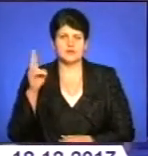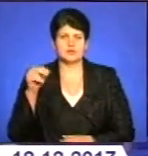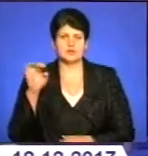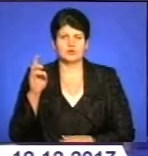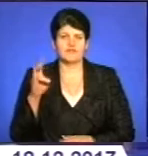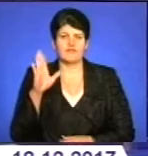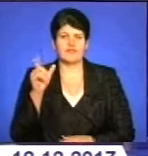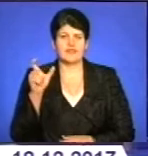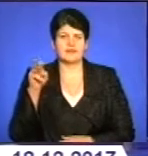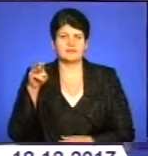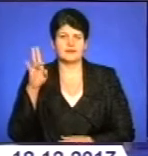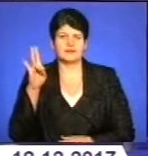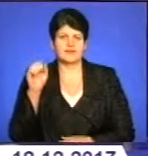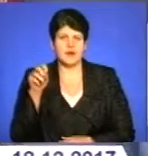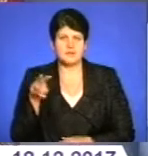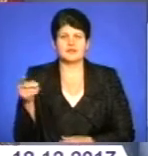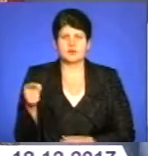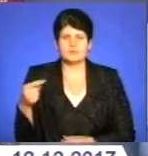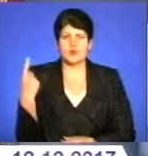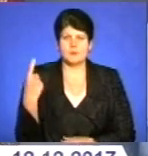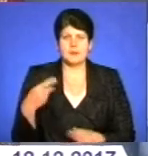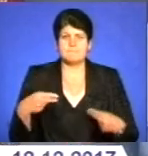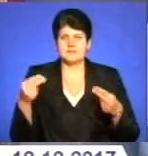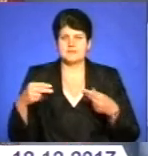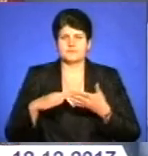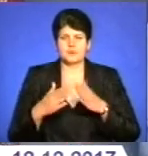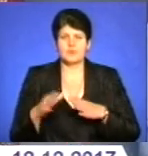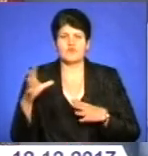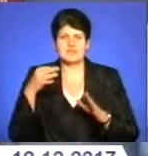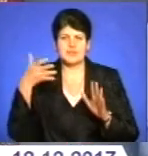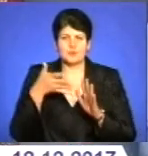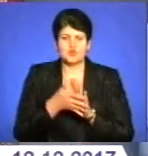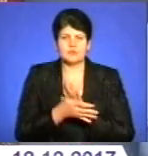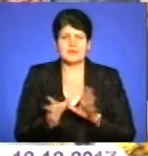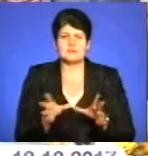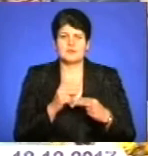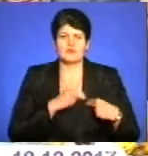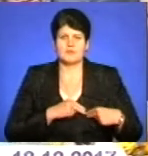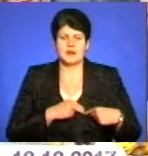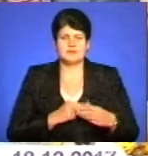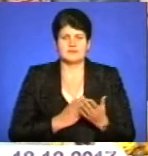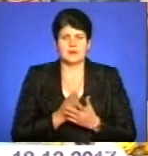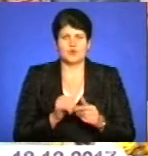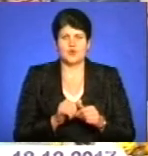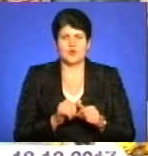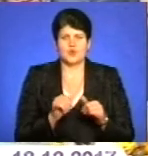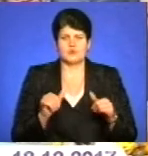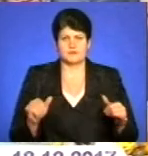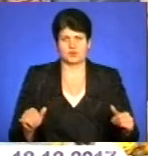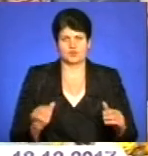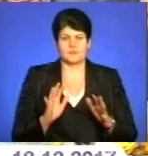Республіці В'єтнам, та Тернопільська область підписали меморандум про взаєморозуміння щодо співпраці у напрямку розвитку індустріальних